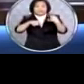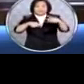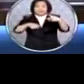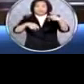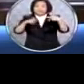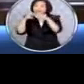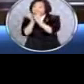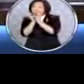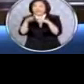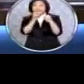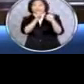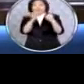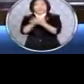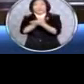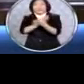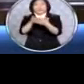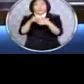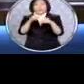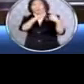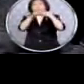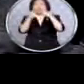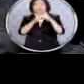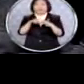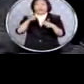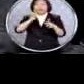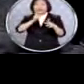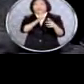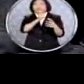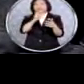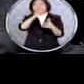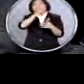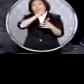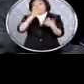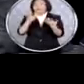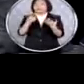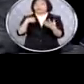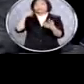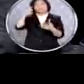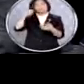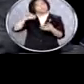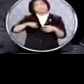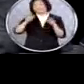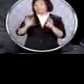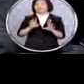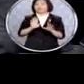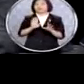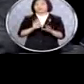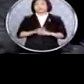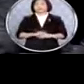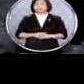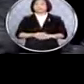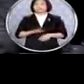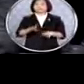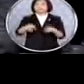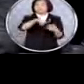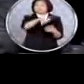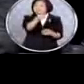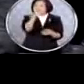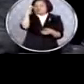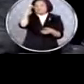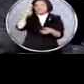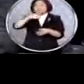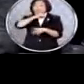一斤两块钱的柿子炒了2个礼拜？这种打口水战的竞选主轴说实在令人很遗憾，你们可能低估了台湾选民